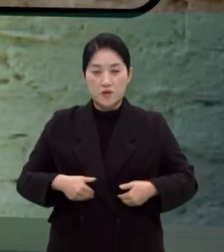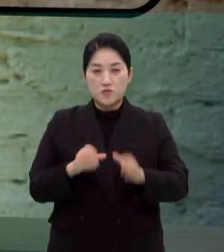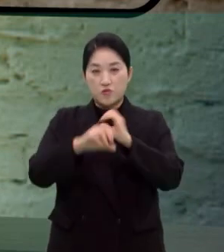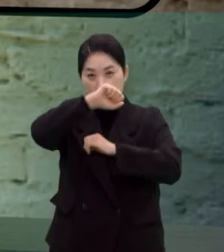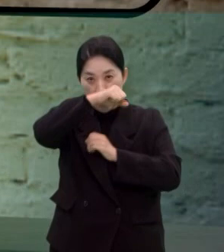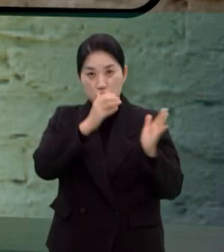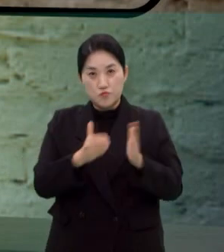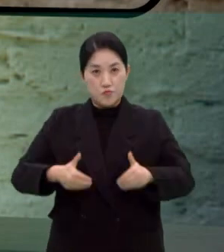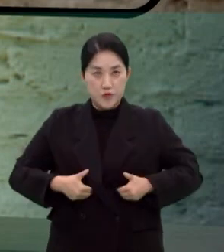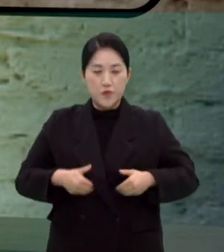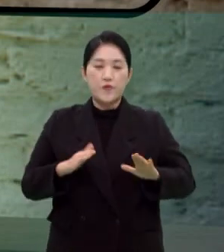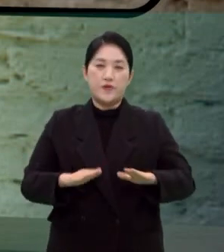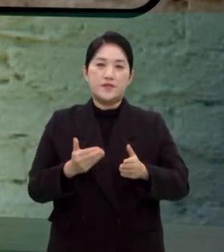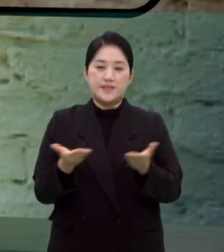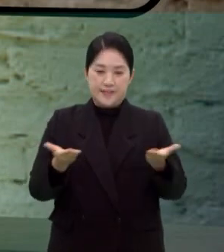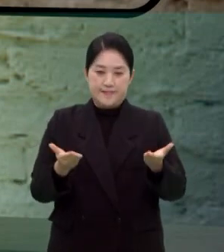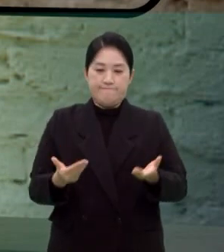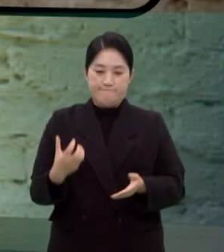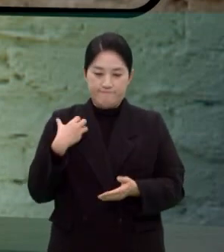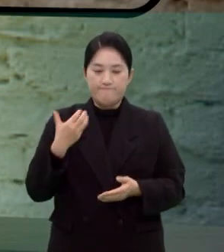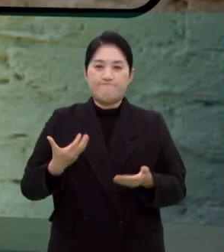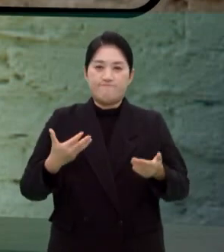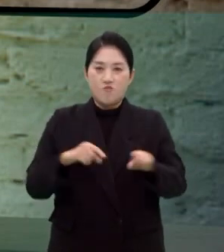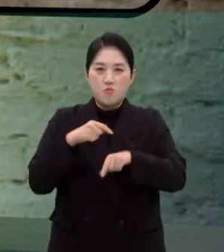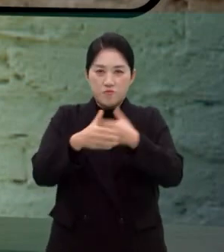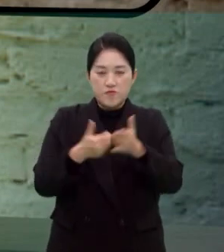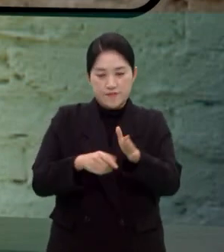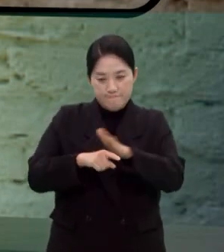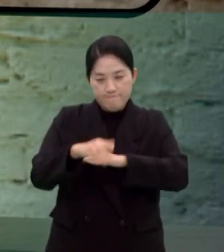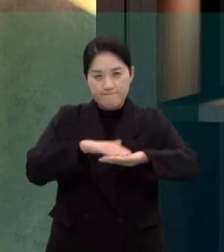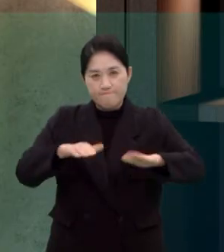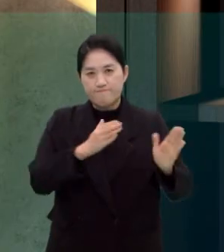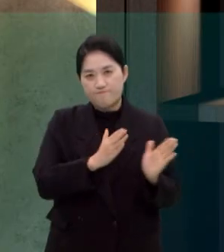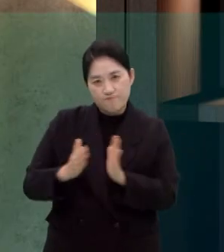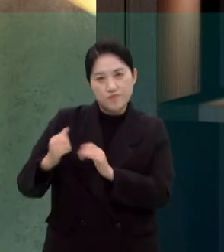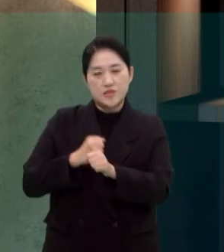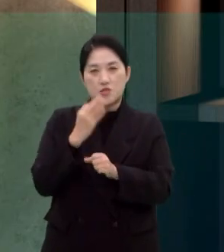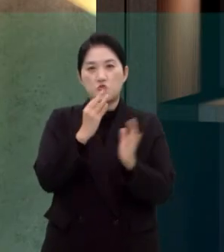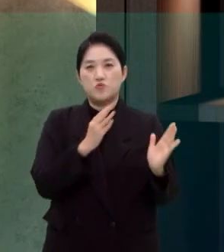일을 더불어민주당의 앞장서겠습니다.